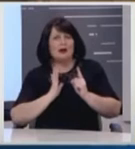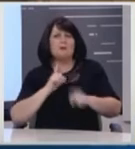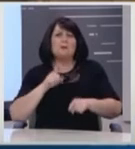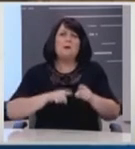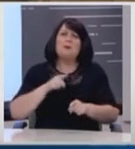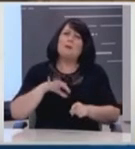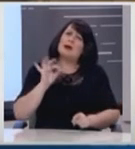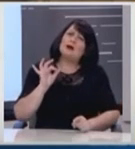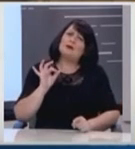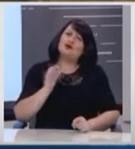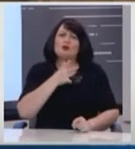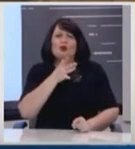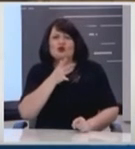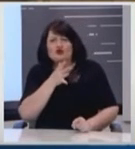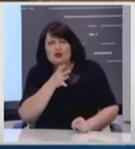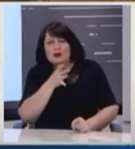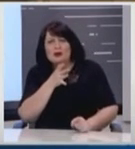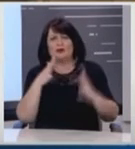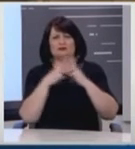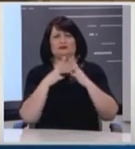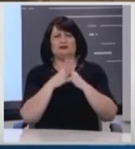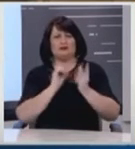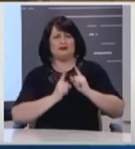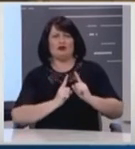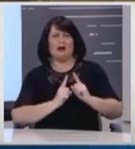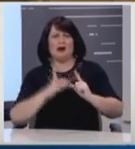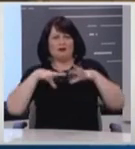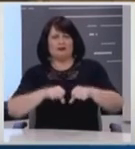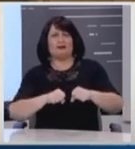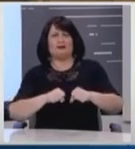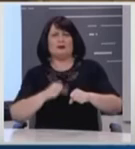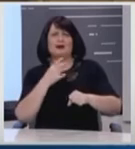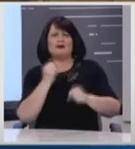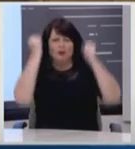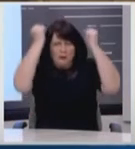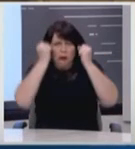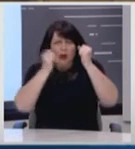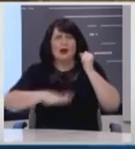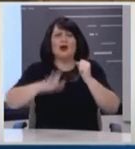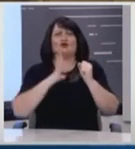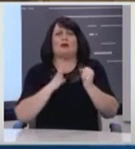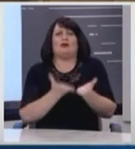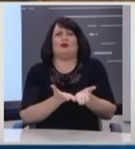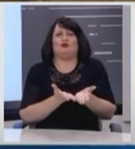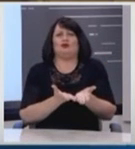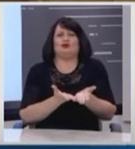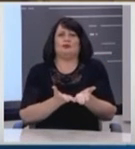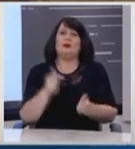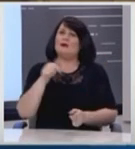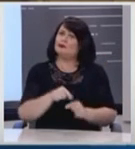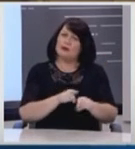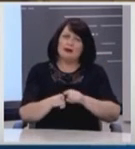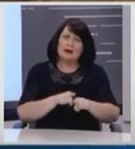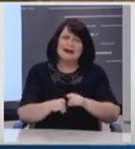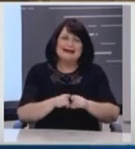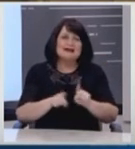περιπτώσεων προσωρινές ιμπεριαλιστικές συμφωνίες σε βάρος των λαών. Και αυτό ανεξάρτητα από